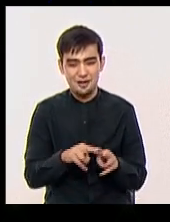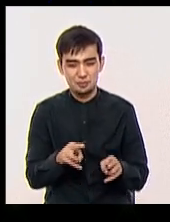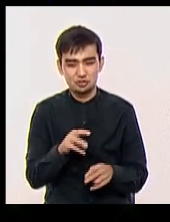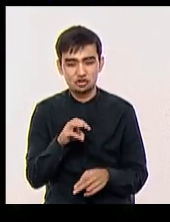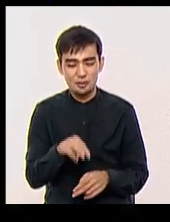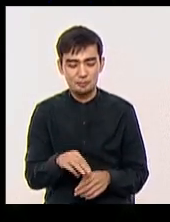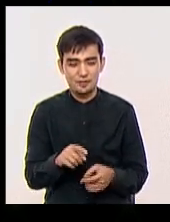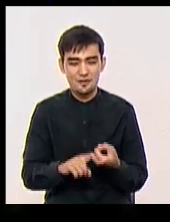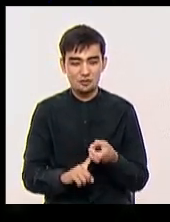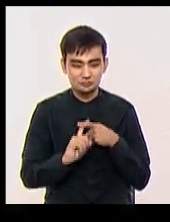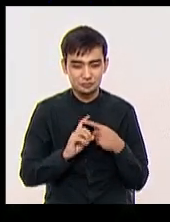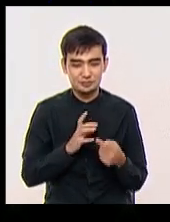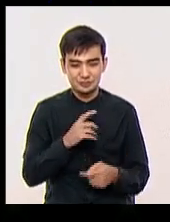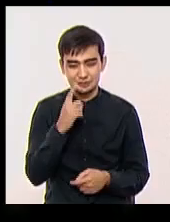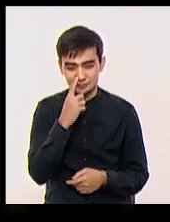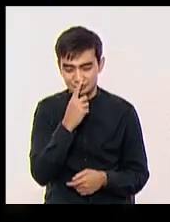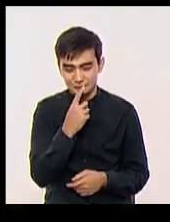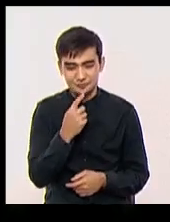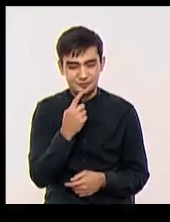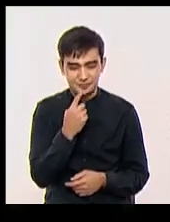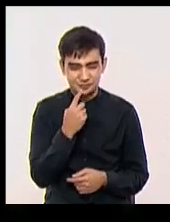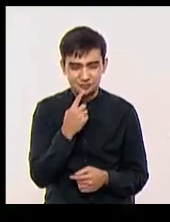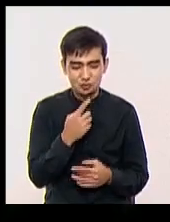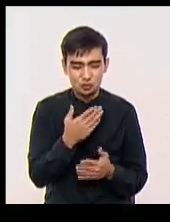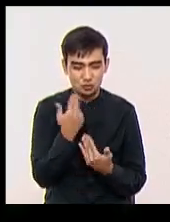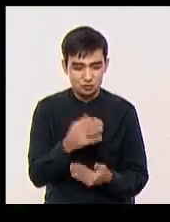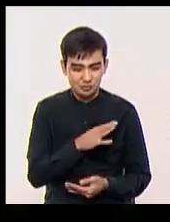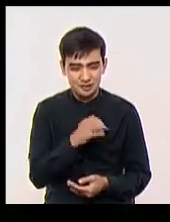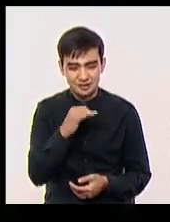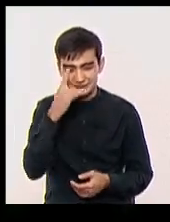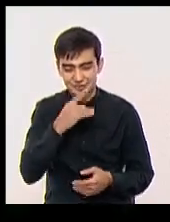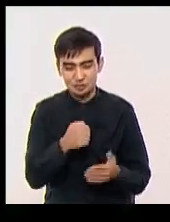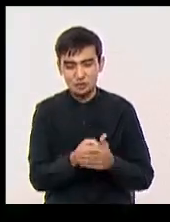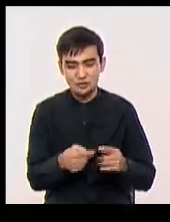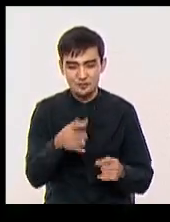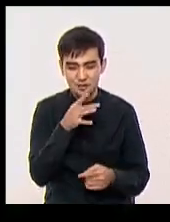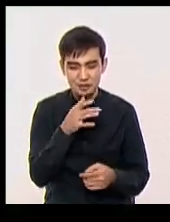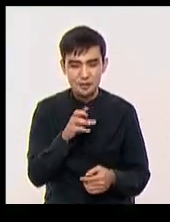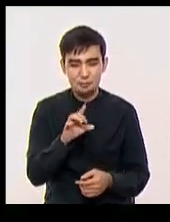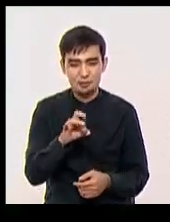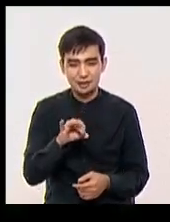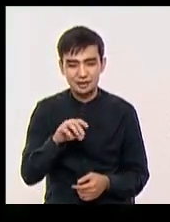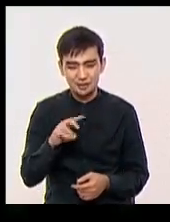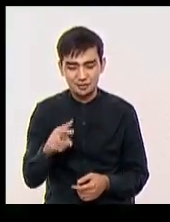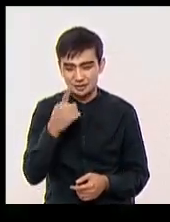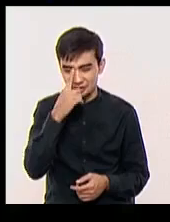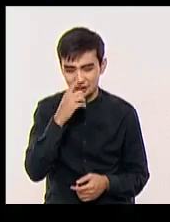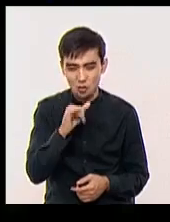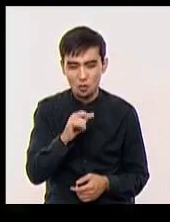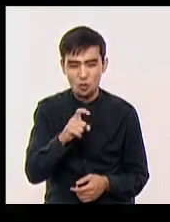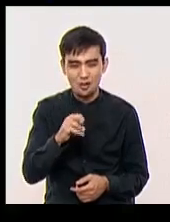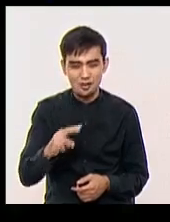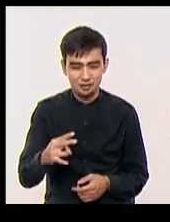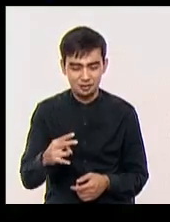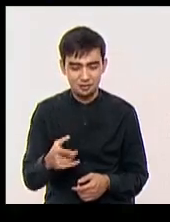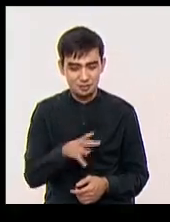вирус жұқтырған адам дәм мен иіс сезбей қалады. Айта кетейік, бұған дейін Қазақстанда жұқпалы індеттің Британ, Үнді және Ухань